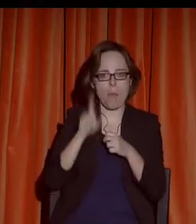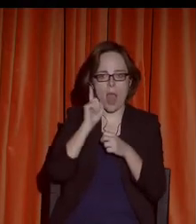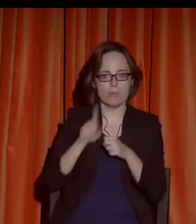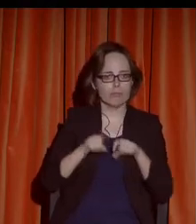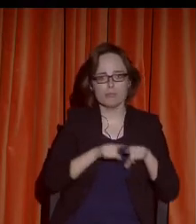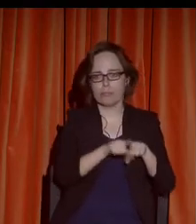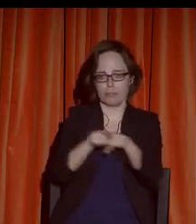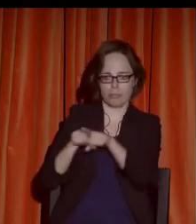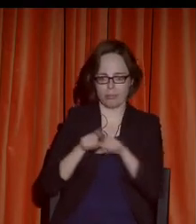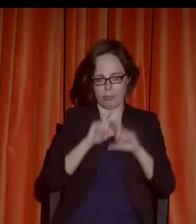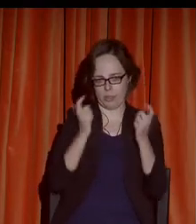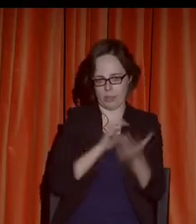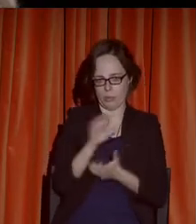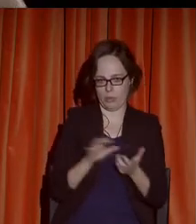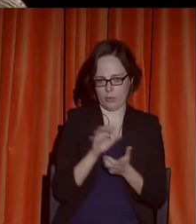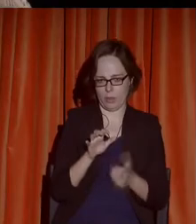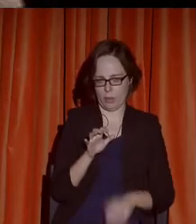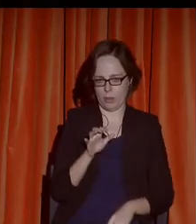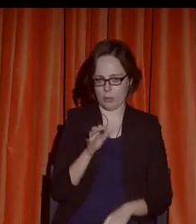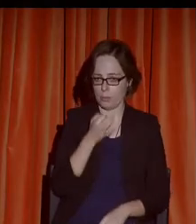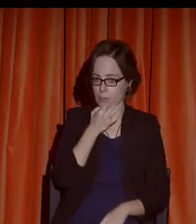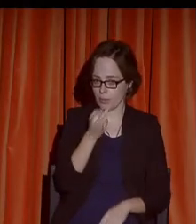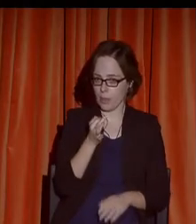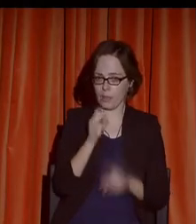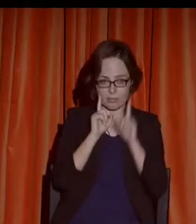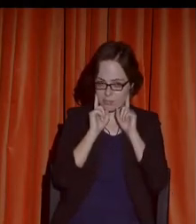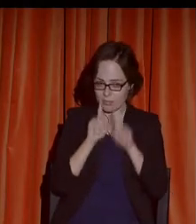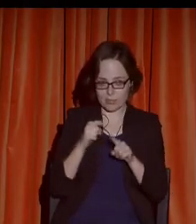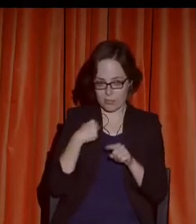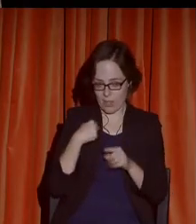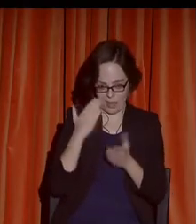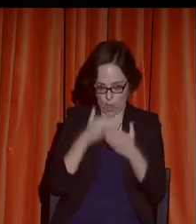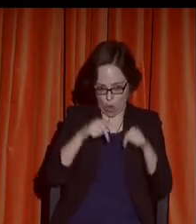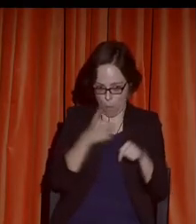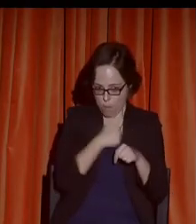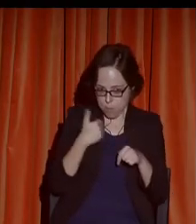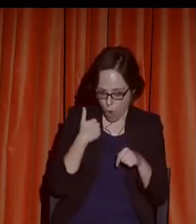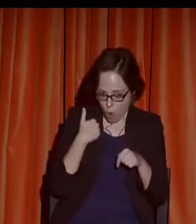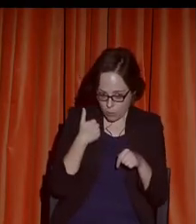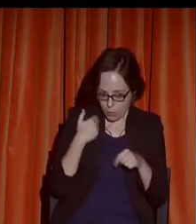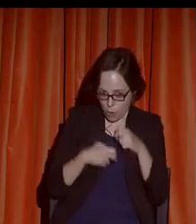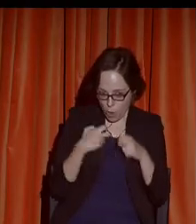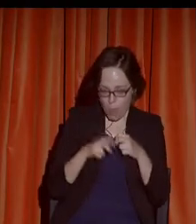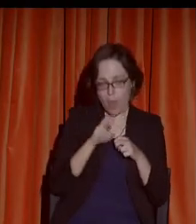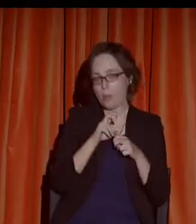uniwersalnymi? Czy rzeczywiście poruszamy się tylko w granicach Polski, czy znacznie szerzej?